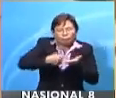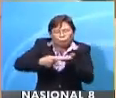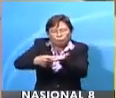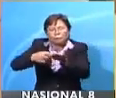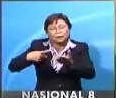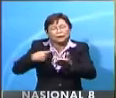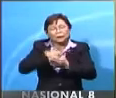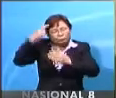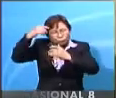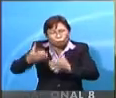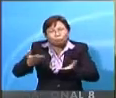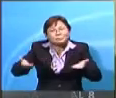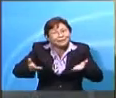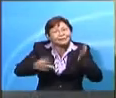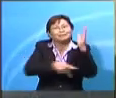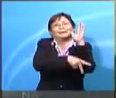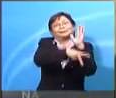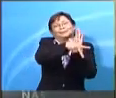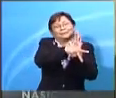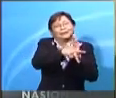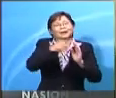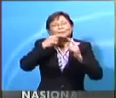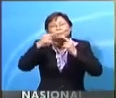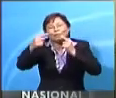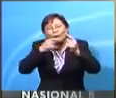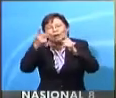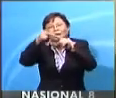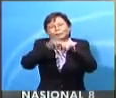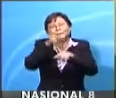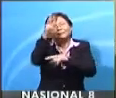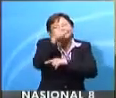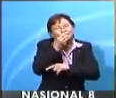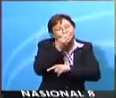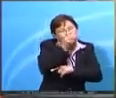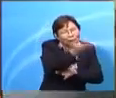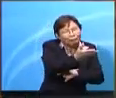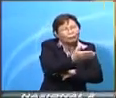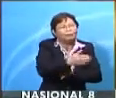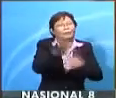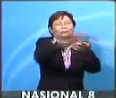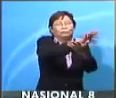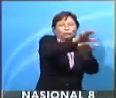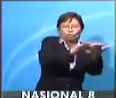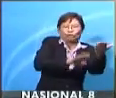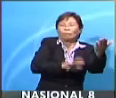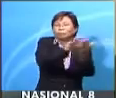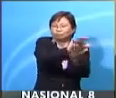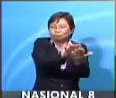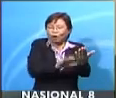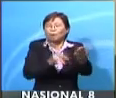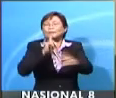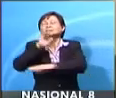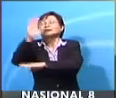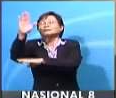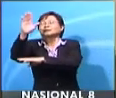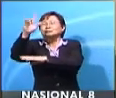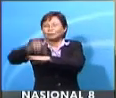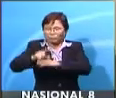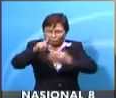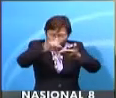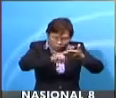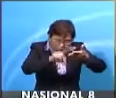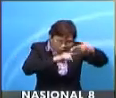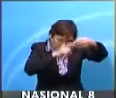putuskan di sini. Saya telah menyatakan kepada pihak kerajaan supaya draft perjanjian itu harus diteliti